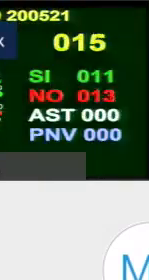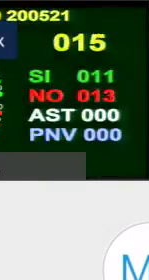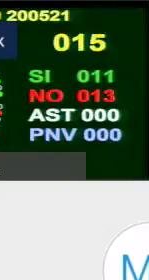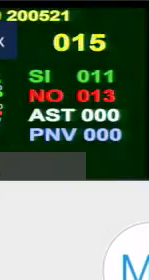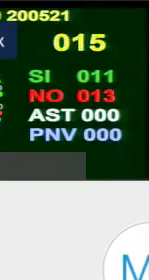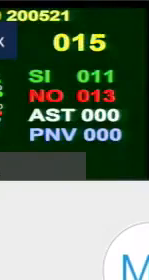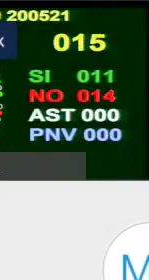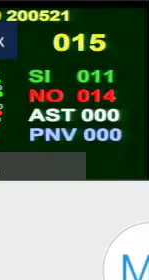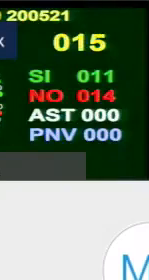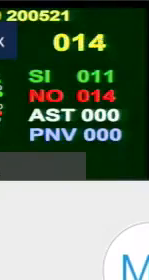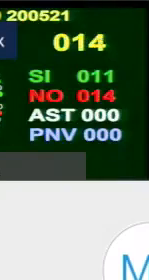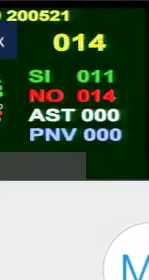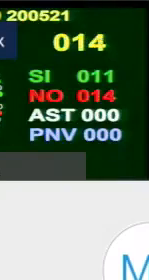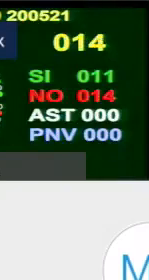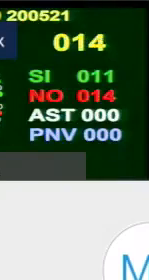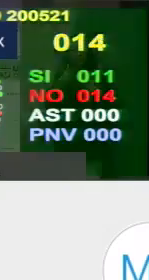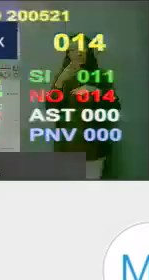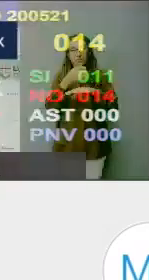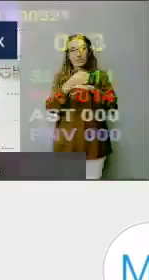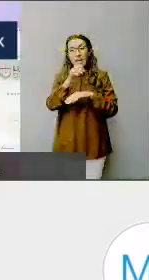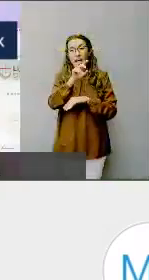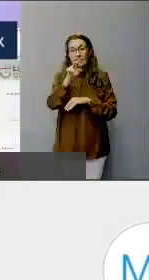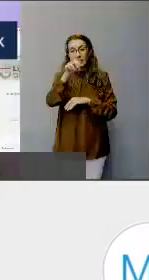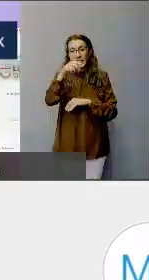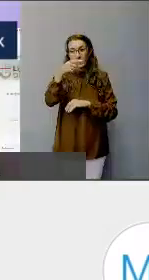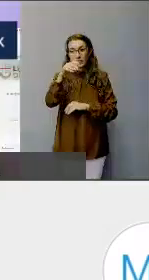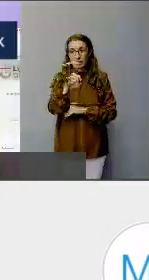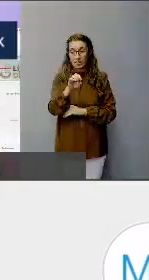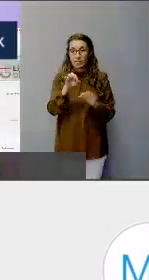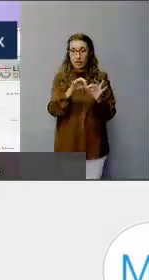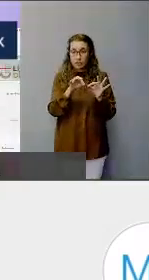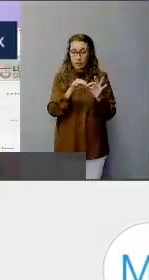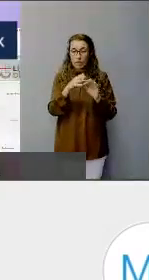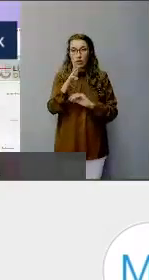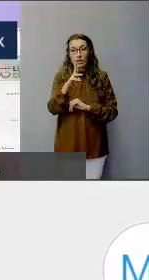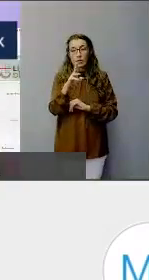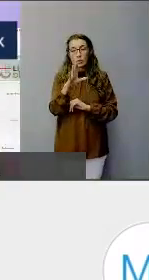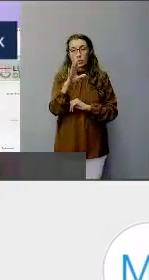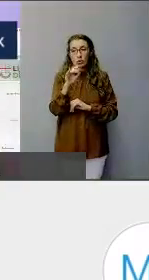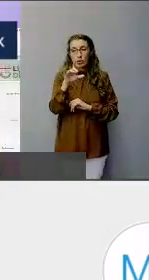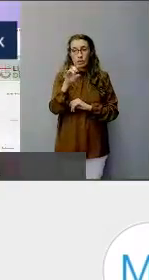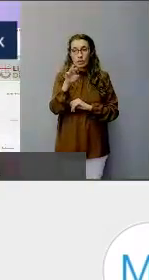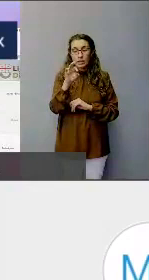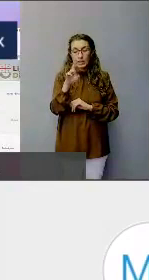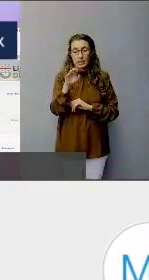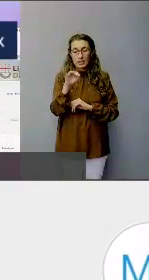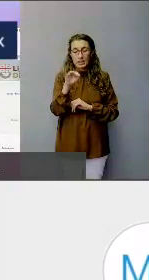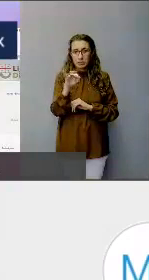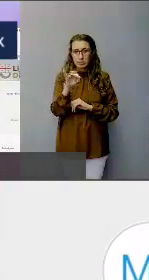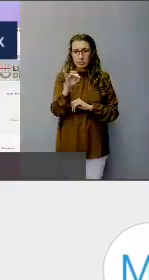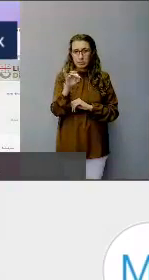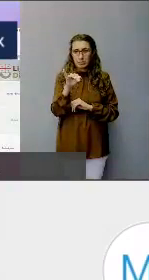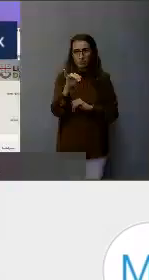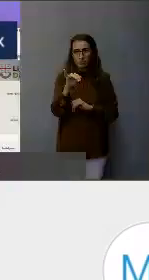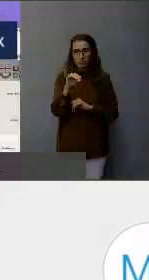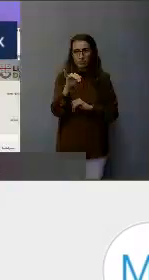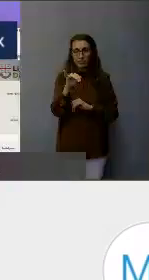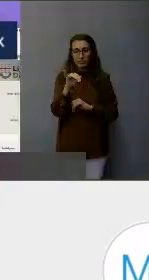da remoto su 211 consigliera benevole consigliera bruccoleri